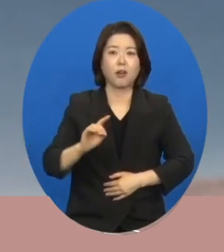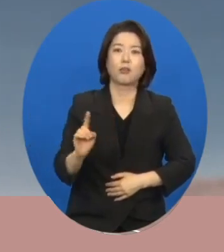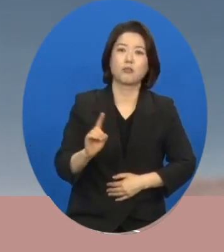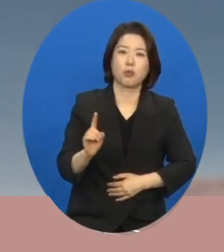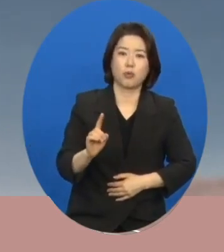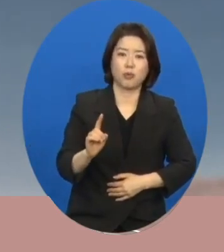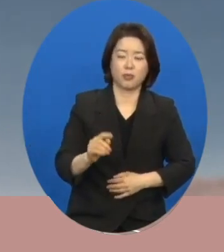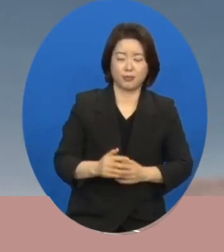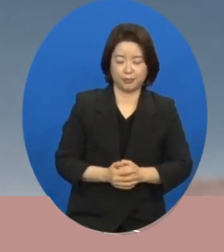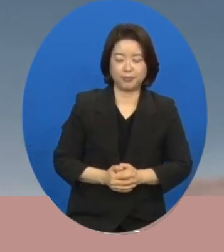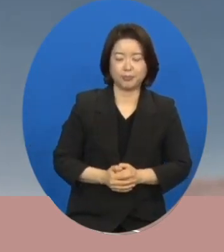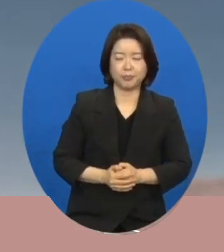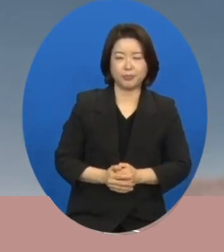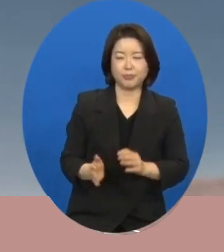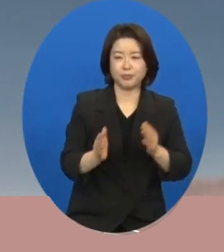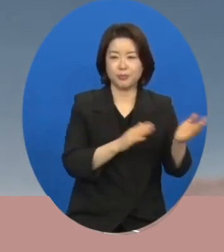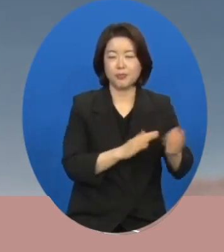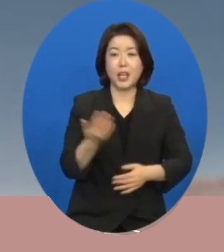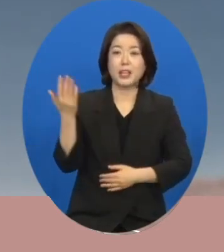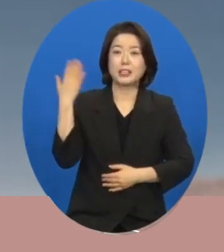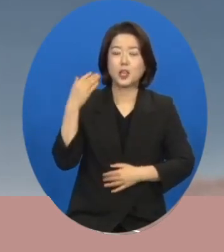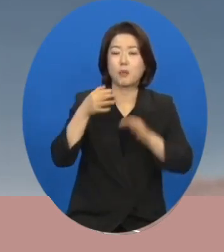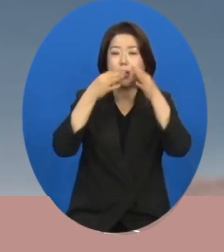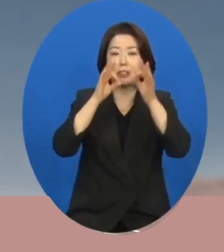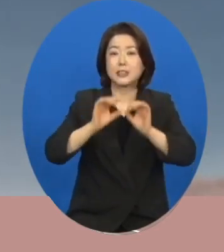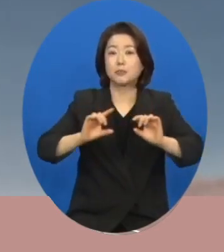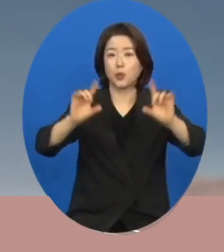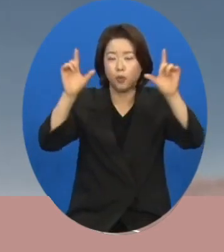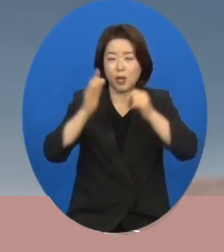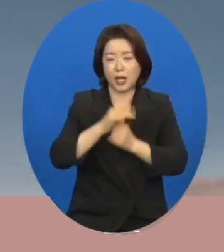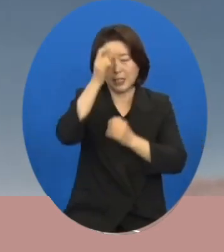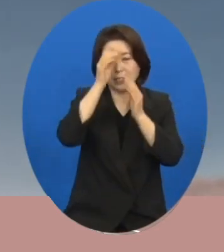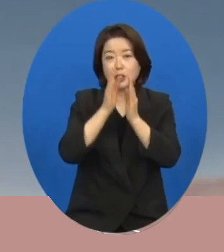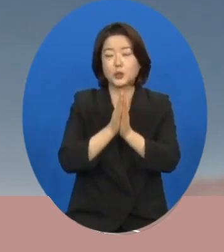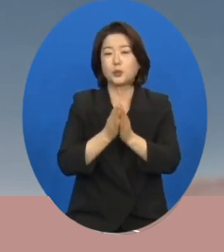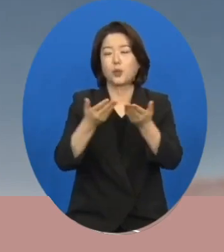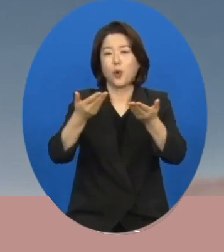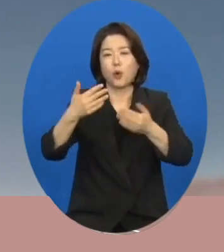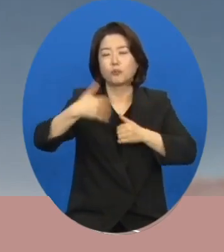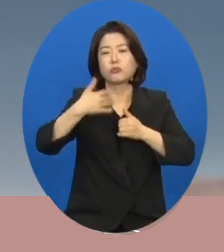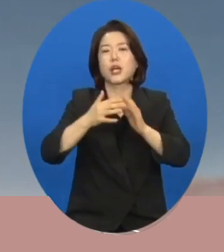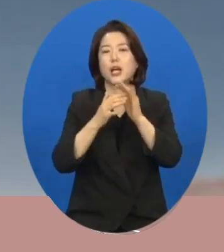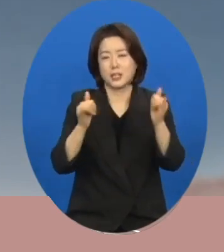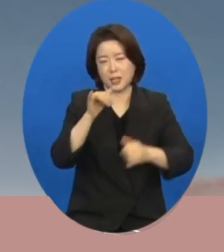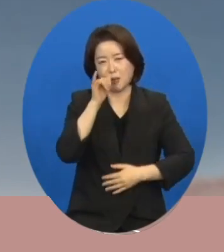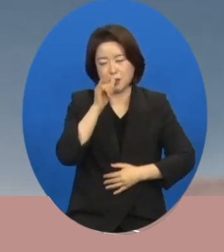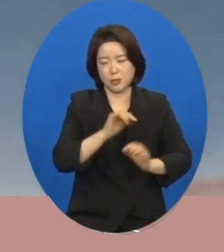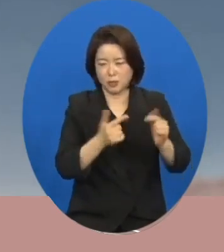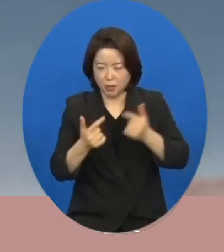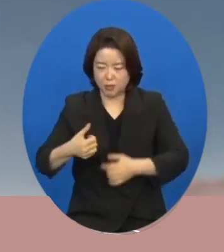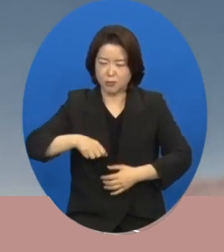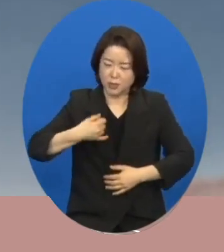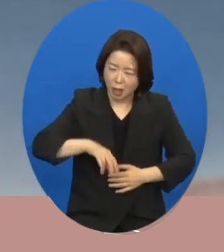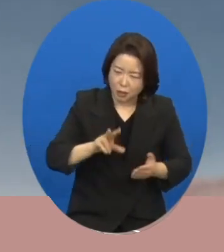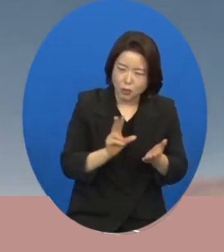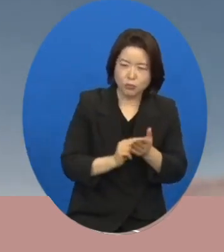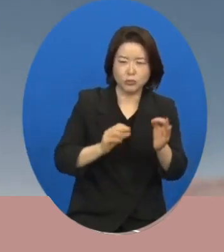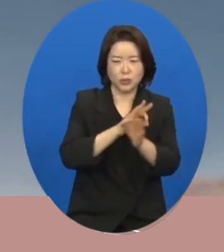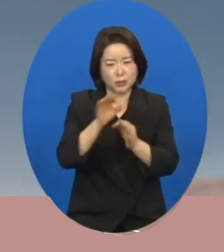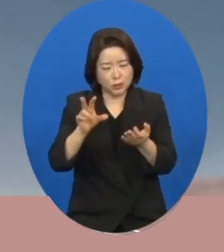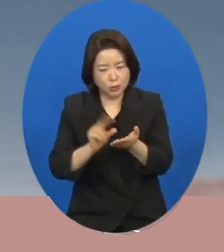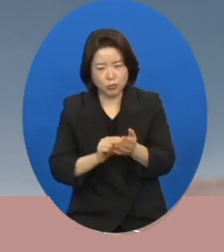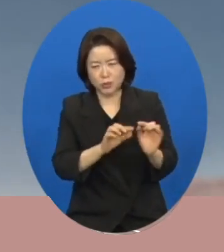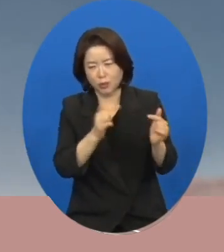지난 금요일에 어떤 분이 기도 요청을 해오셨어요 자녀의 문제 재정의 문제 여러 가지 문제가 참 많아서 들어도 참